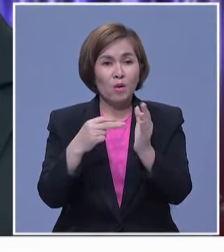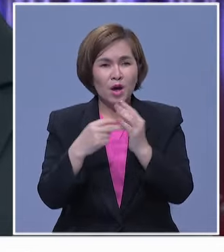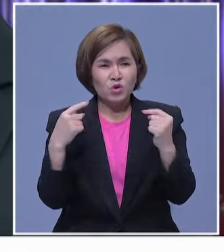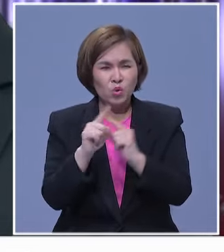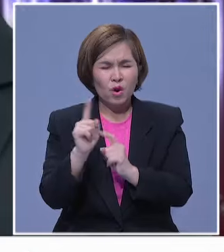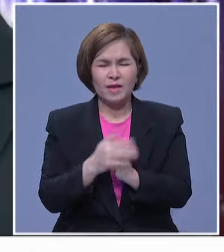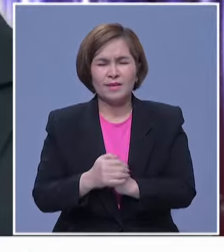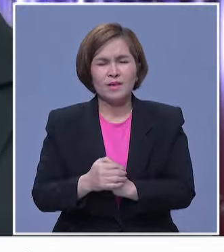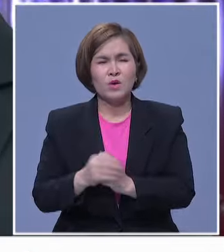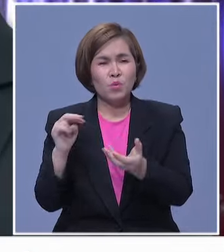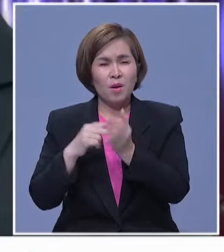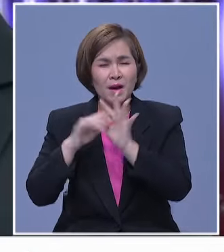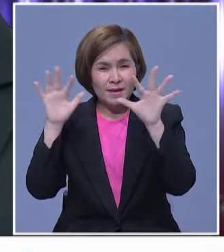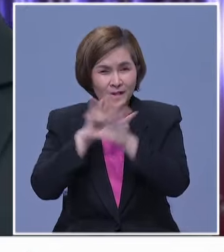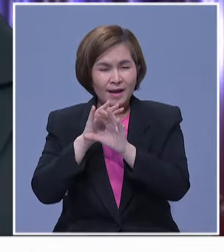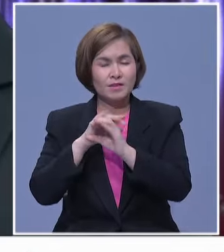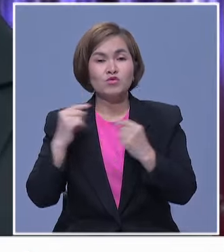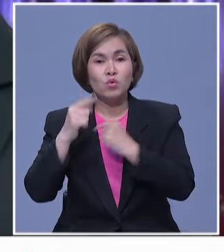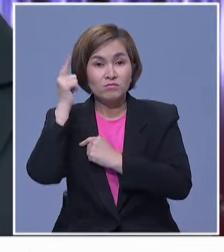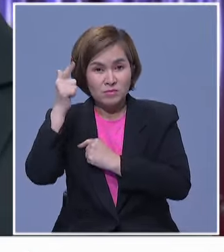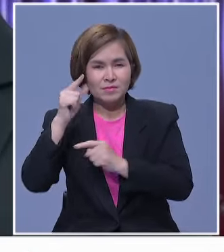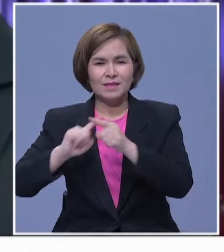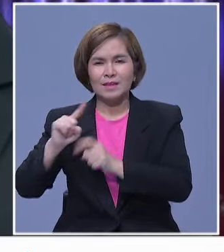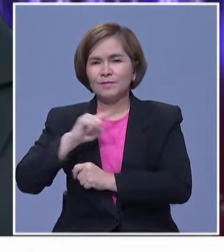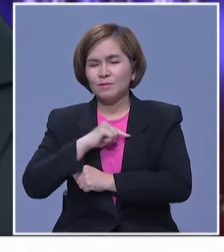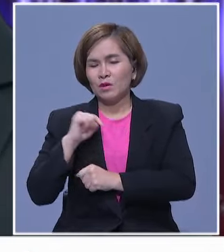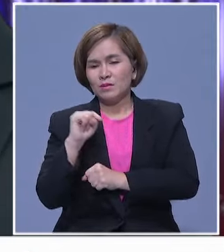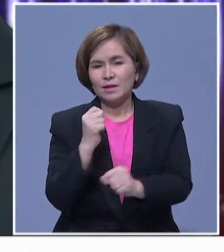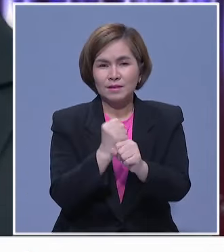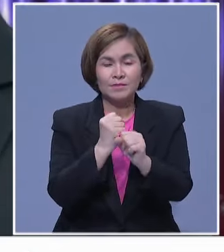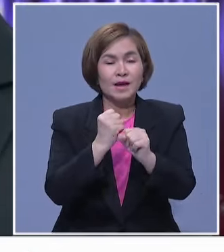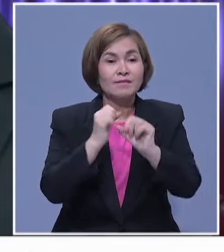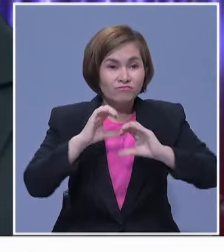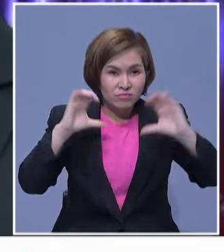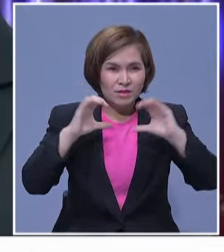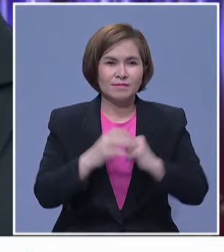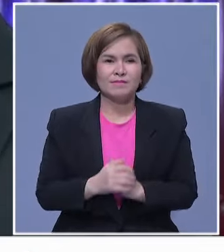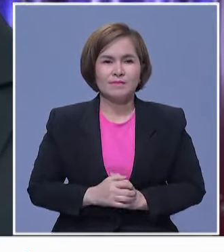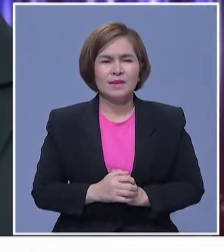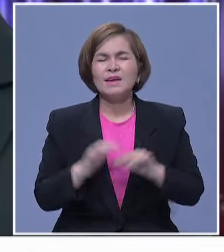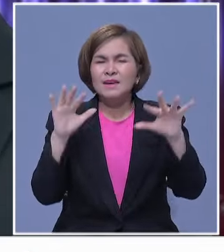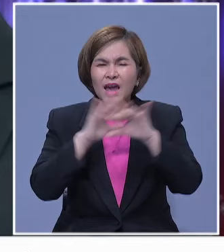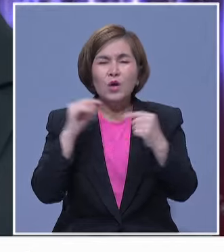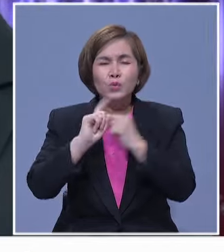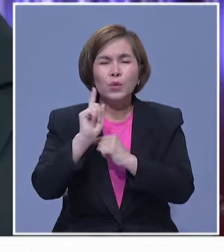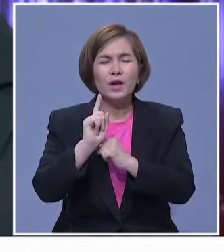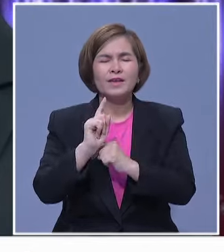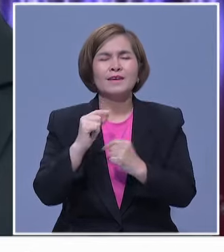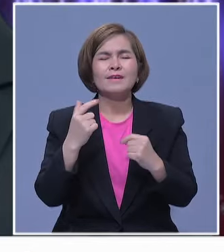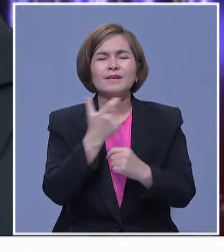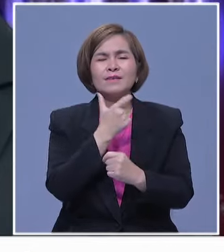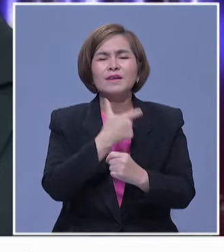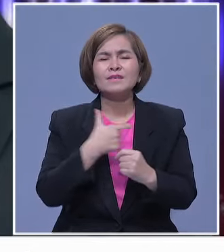ายด์ว่าคุณทักษิณอยู่เบื้องหลังรัฐบาลว่าราชการหลังม่านประพฤติตนเหมือนพระนางสุสีไทยเฮาในยุคปลายราชวงศ์ชิงนะ